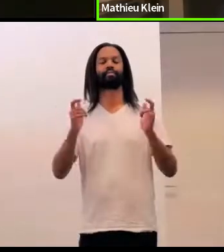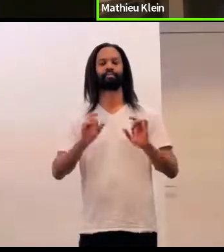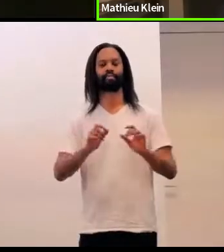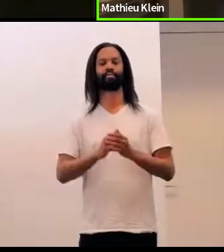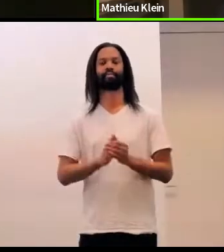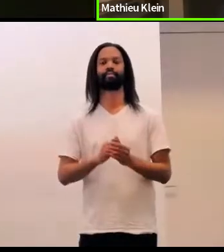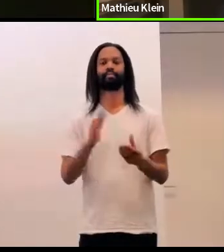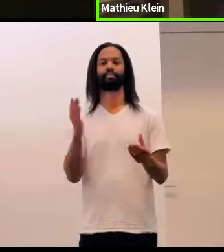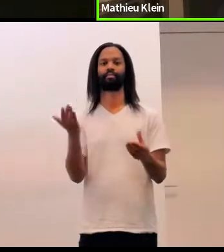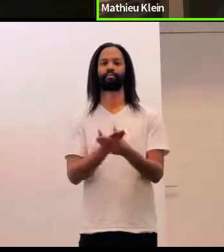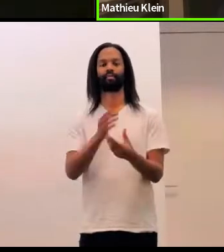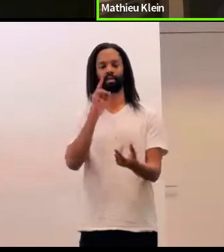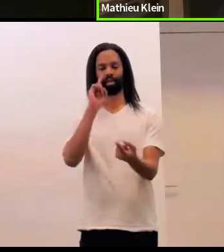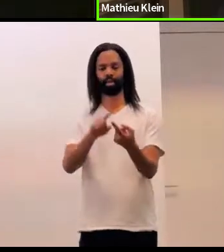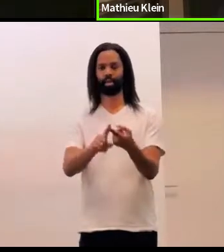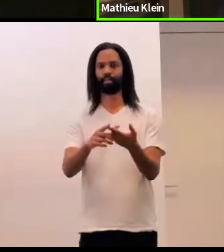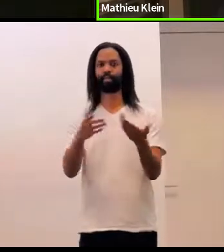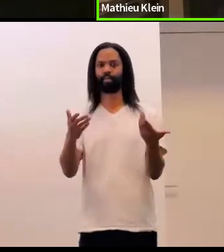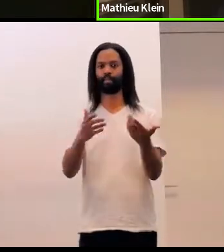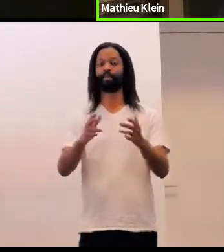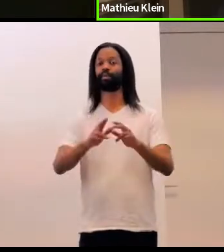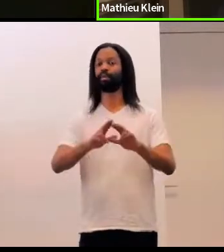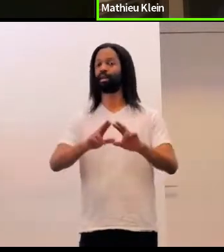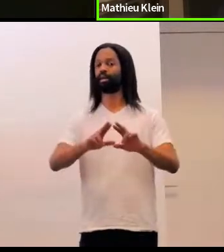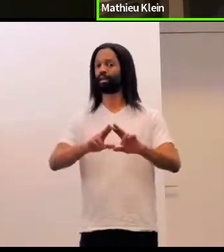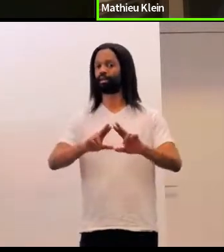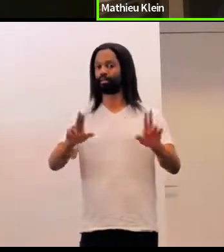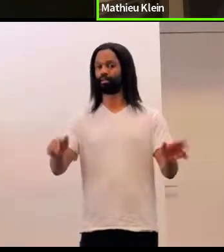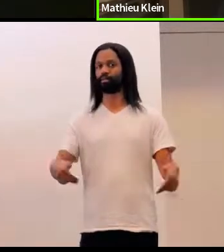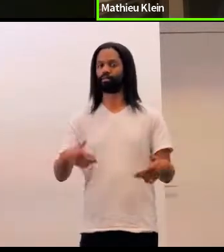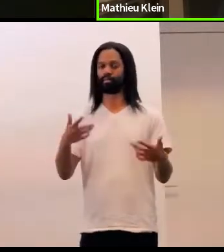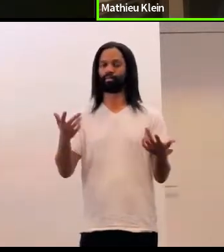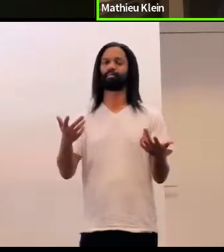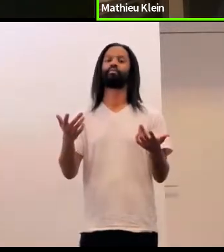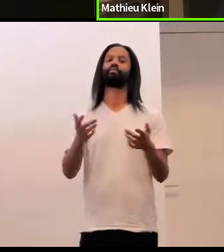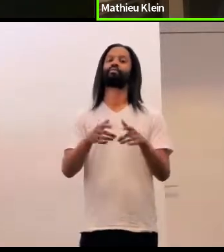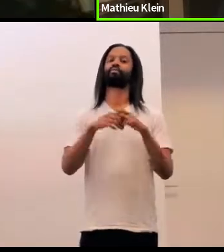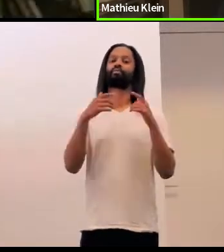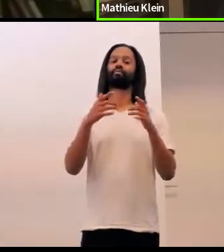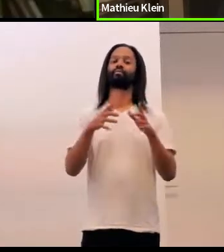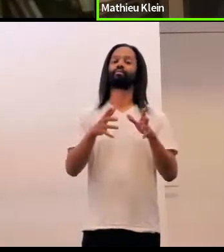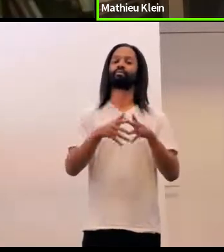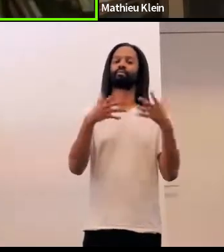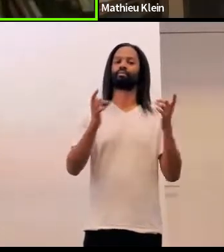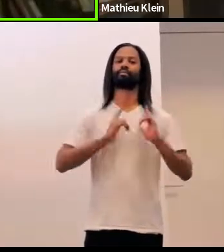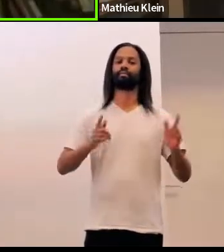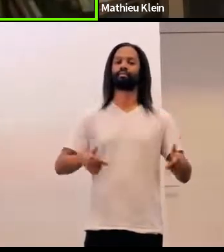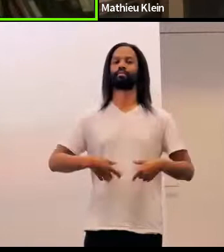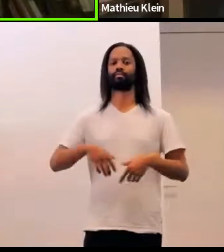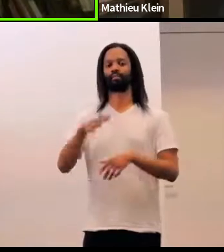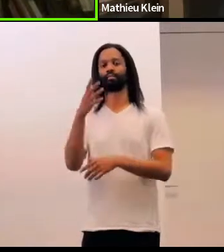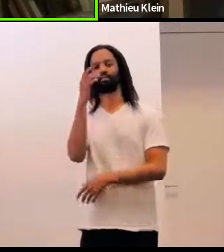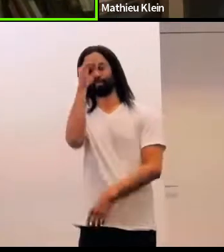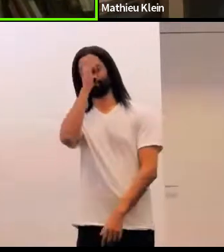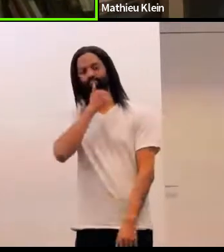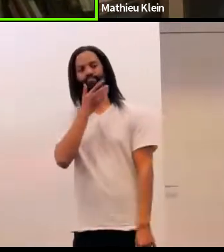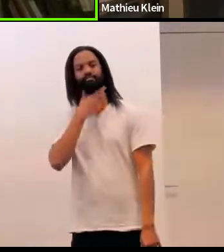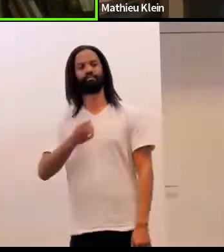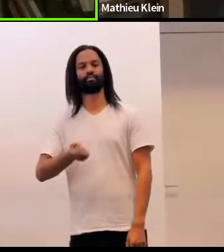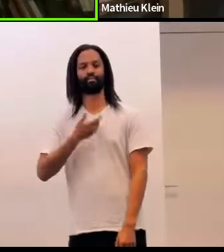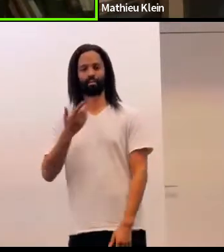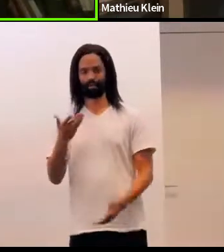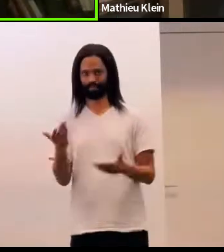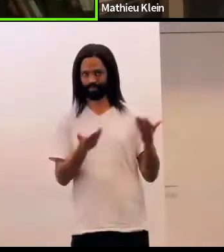délibération relative à une convention avec la Banque Kolb et le Musée des Beaux-Arts. Bertrand Masson. Oui, bah, tout vient d'être dit. Il